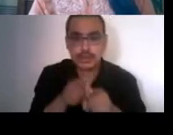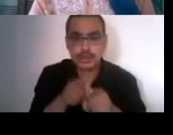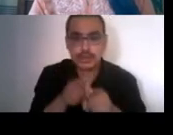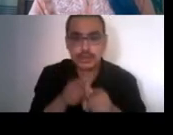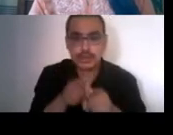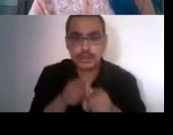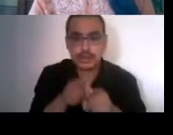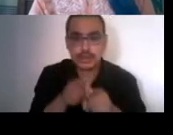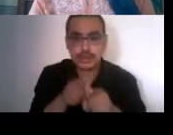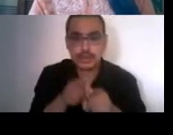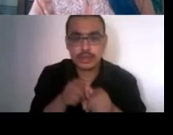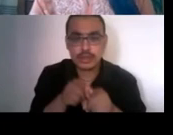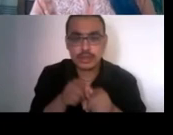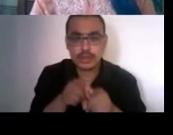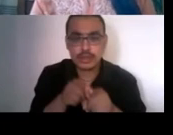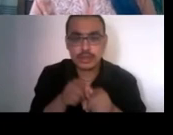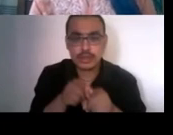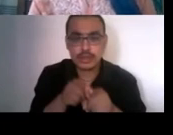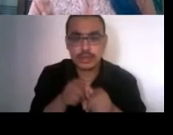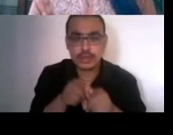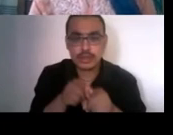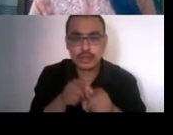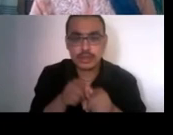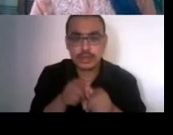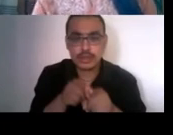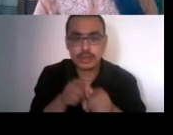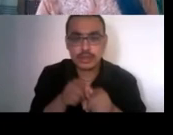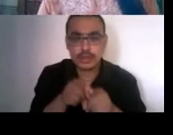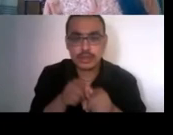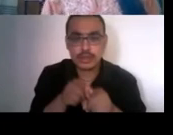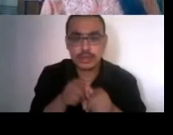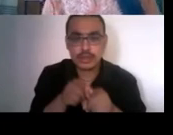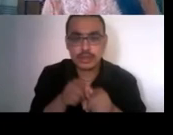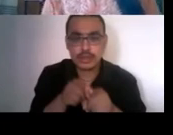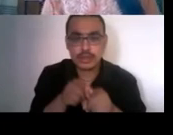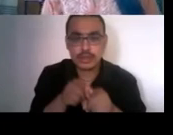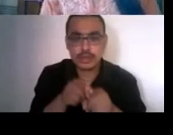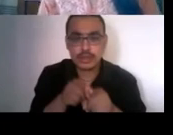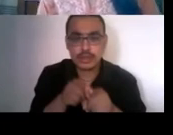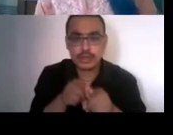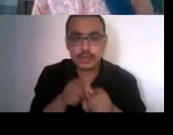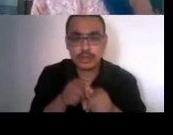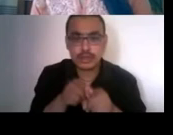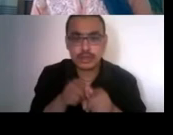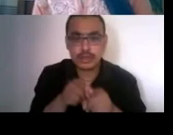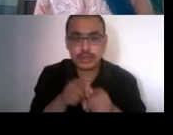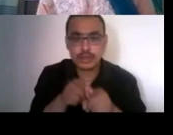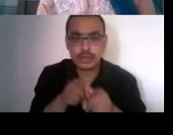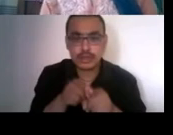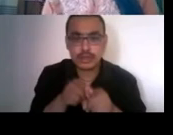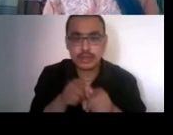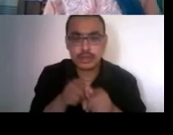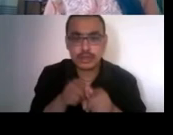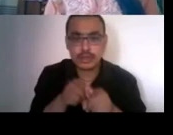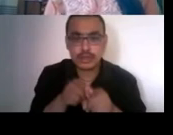यो सबै चाहिँ त्यो ट्र्याक गरिरहेको छ भने त्यही त्यो तपाईँलाई केयर माया गरेको भन्दा पनि कतै तपाईँ हिंसामा पो